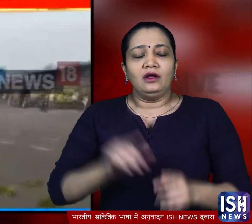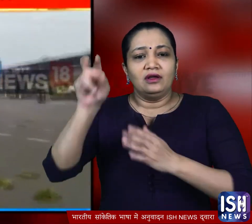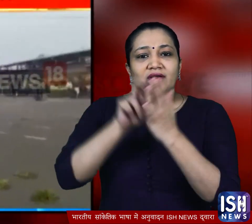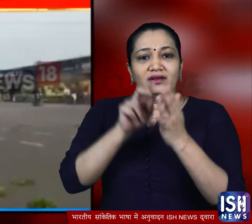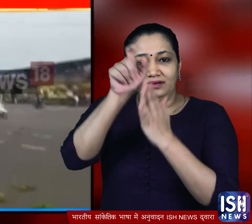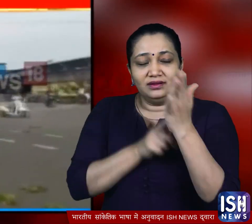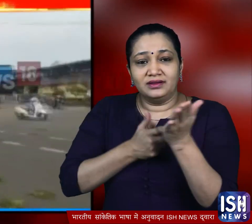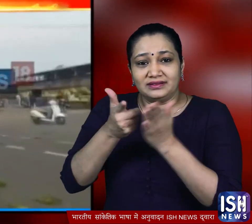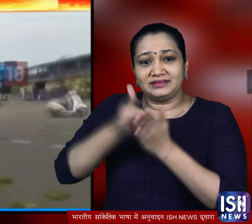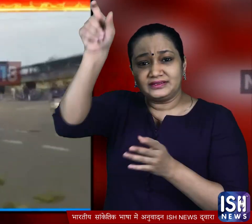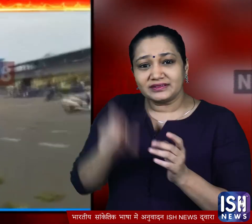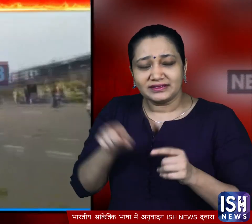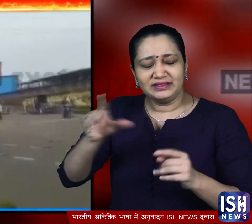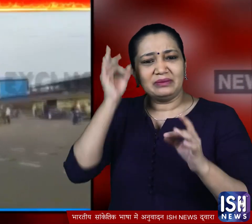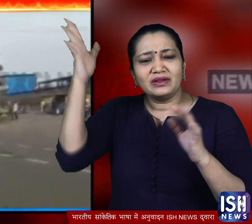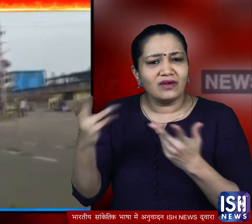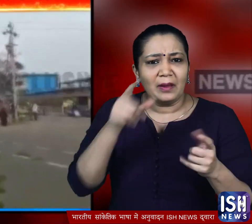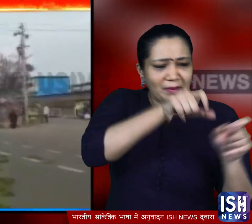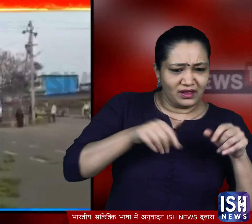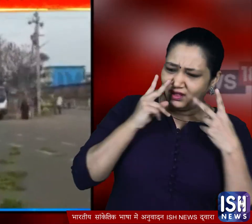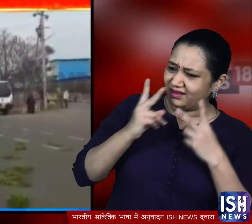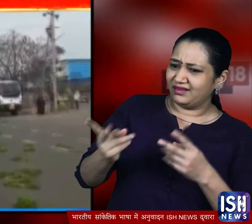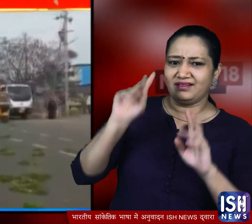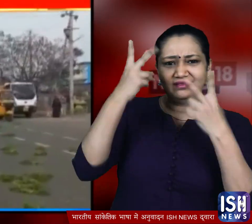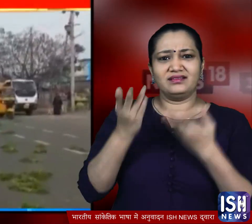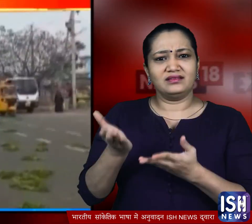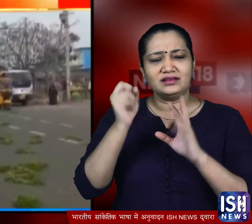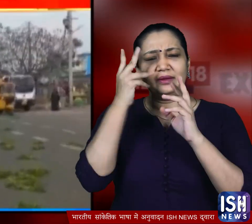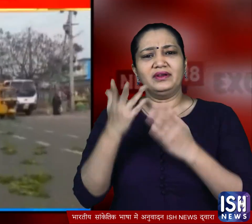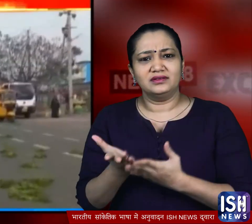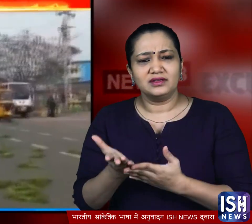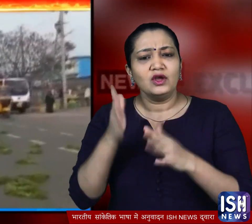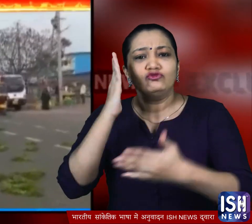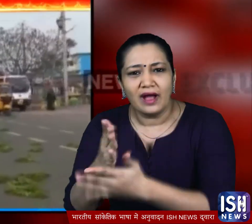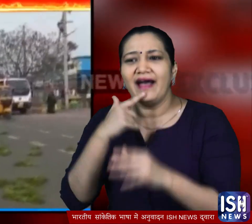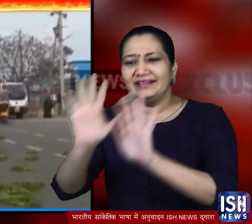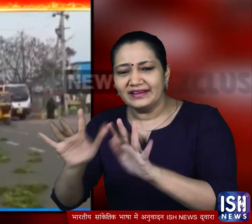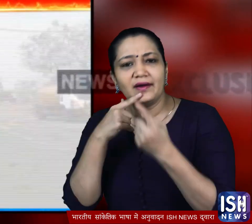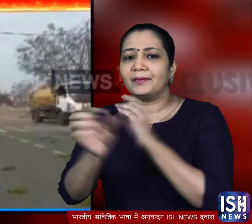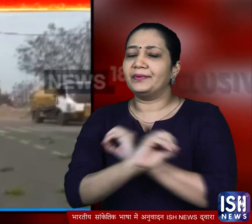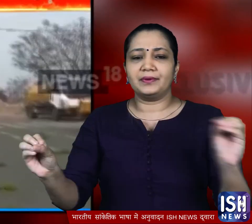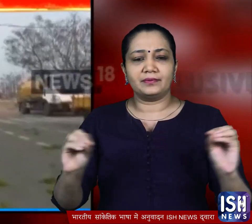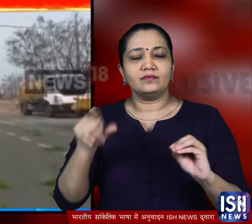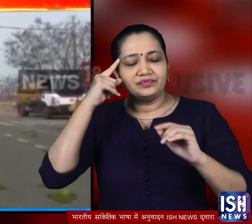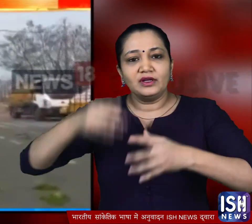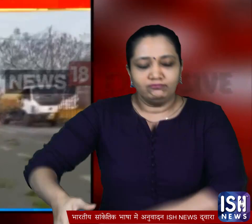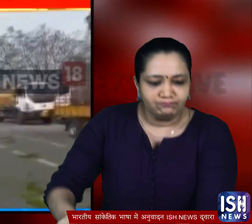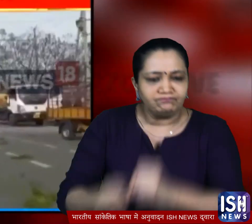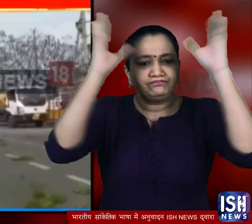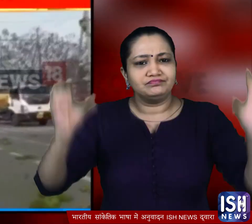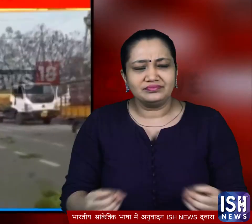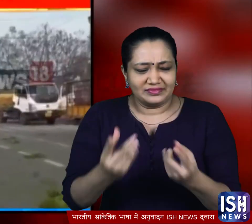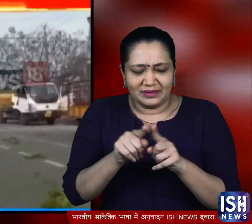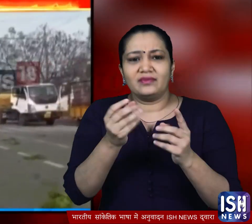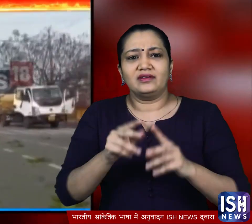इस किसान की नाराजगी को देखकर वहां से गुजर रहा हर शख्स हैरान रह गया, मगर किसी ने भी उसे रोकने की कोशिश नहीं की। देखते ही देखते उसने अपने झोले में